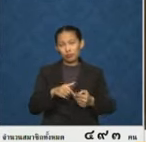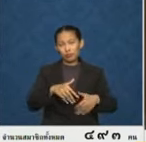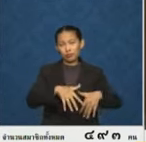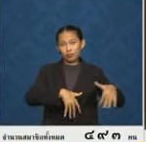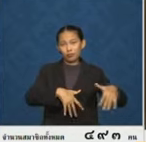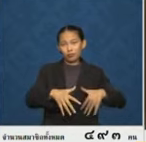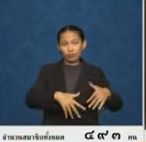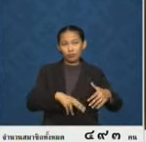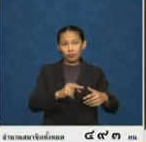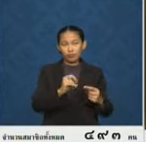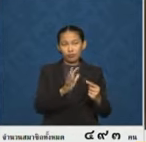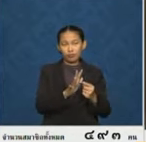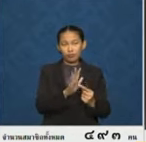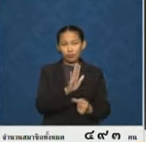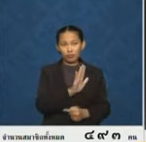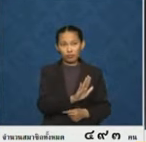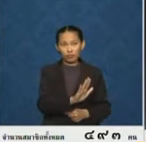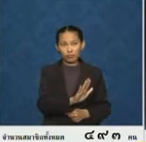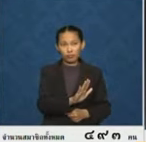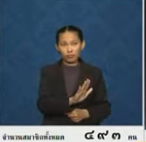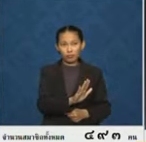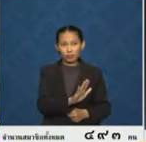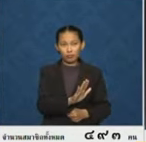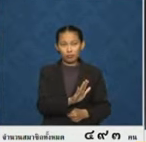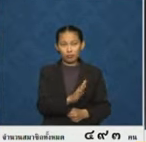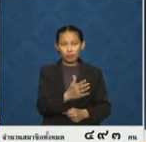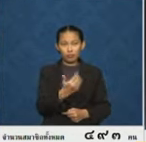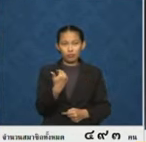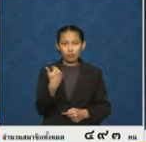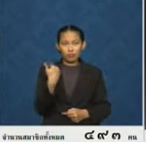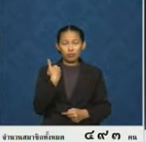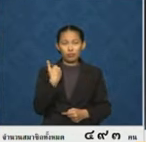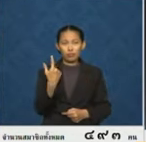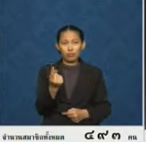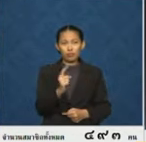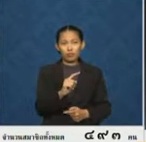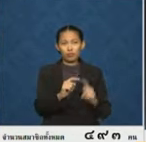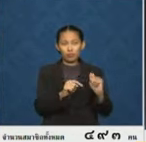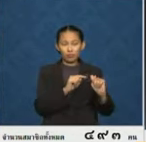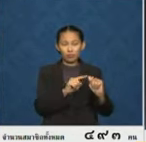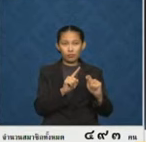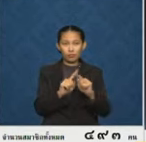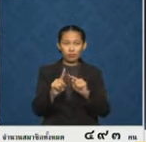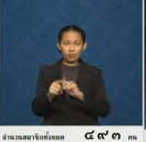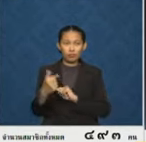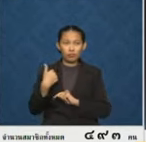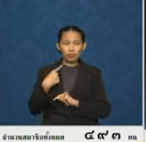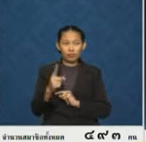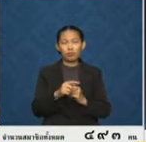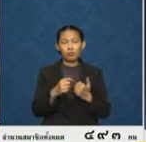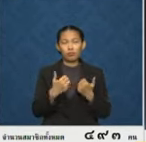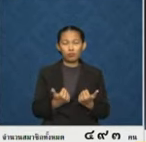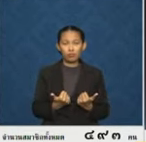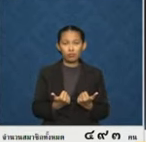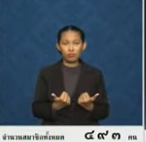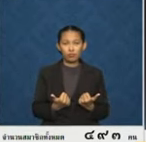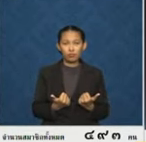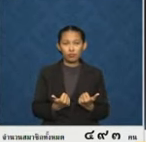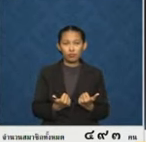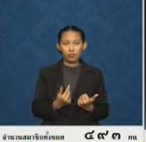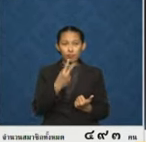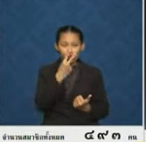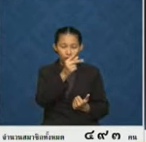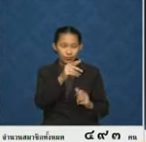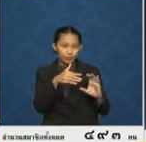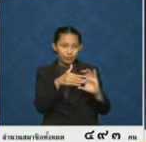ในตำบลบ้านกลางตำบลท่าทองและตำบลพายุพลว่าขณะนี้นะครับท่านจะเห็นได้จาก